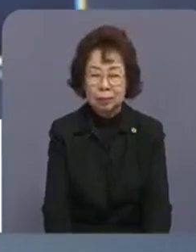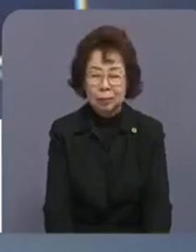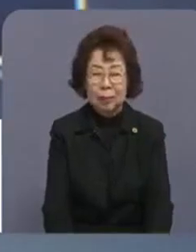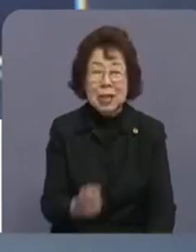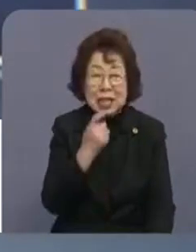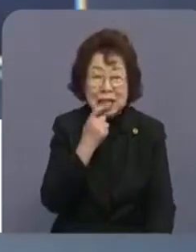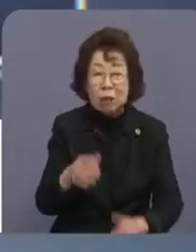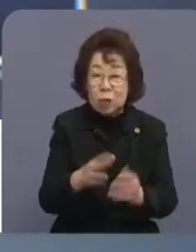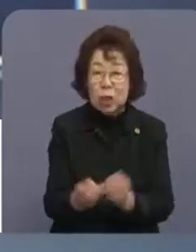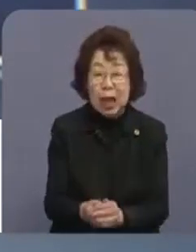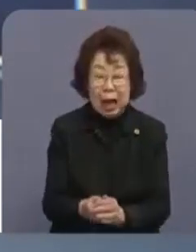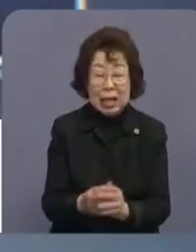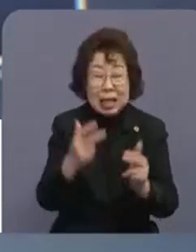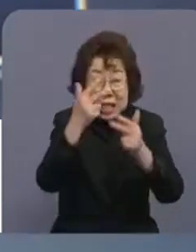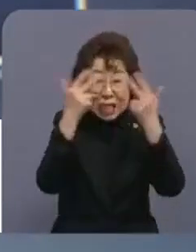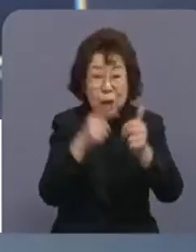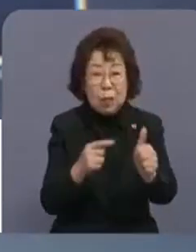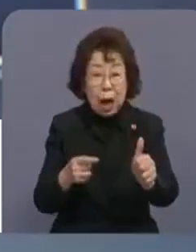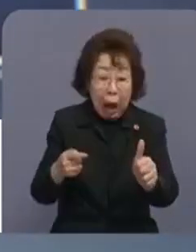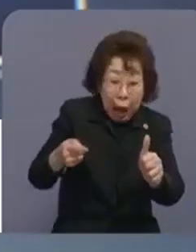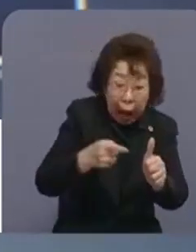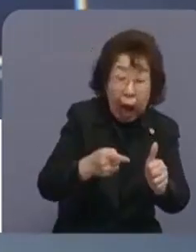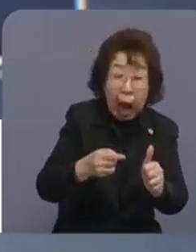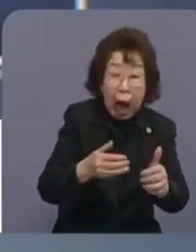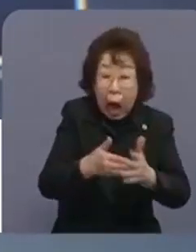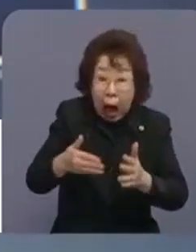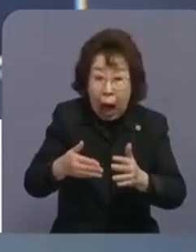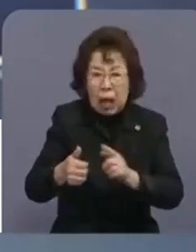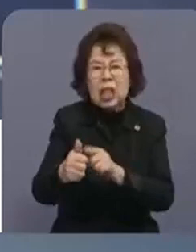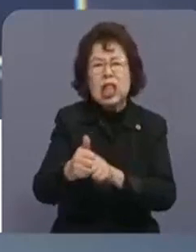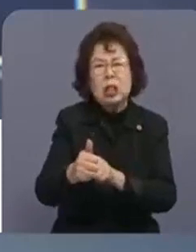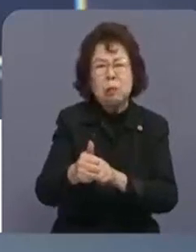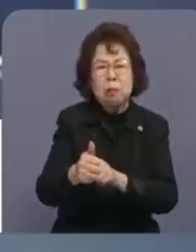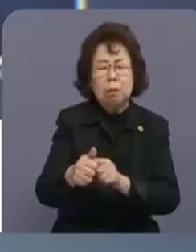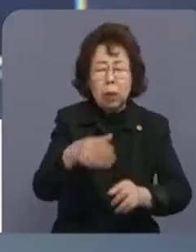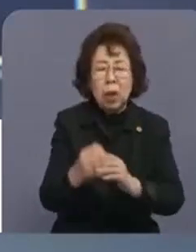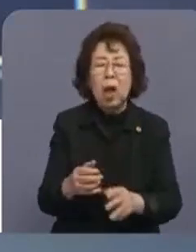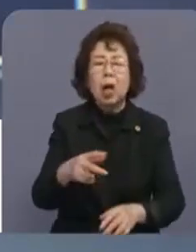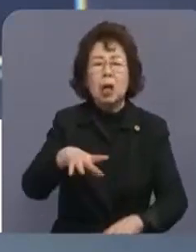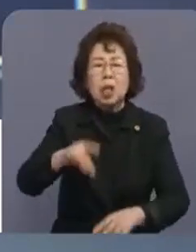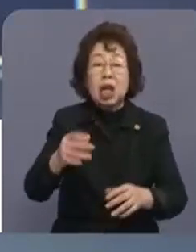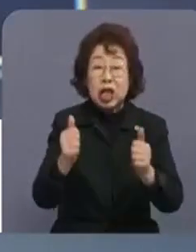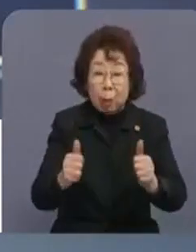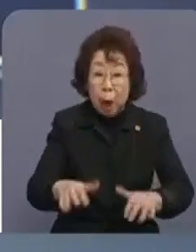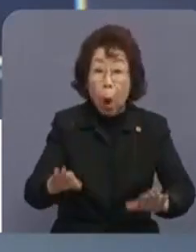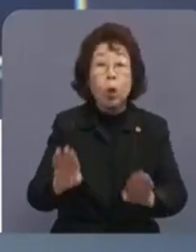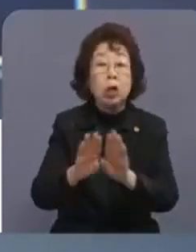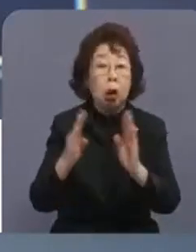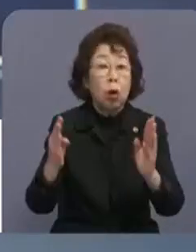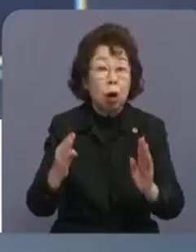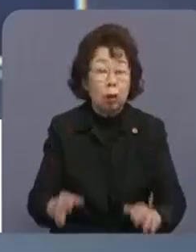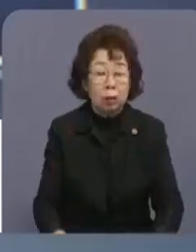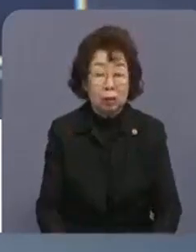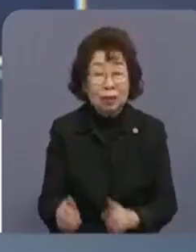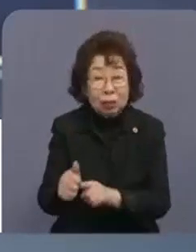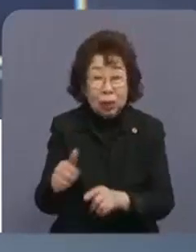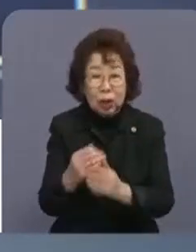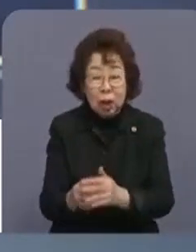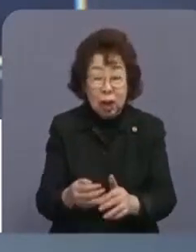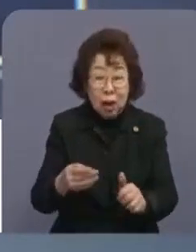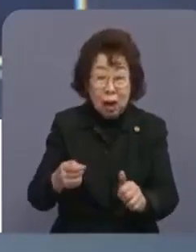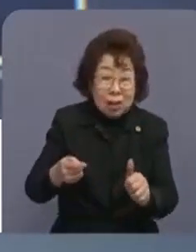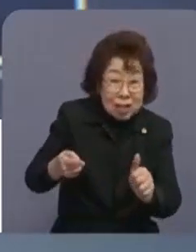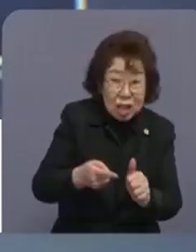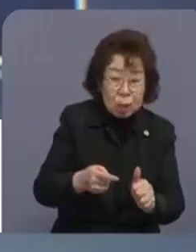더불어민주당 이재명 대표를 흉기로 습격했다 기소된 김모 씨에 대한 첫 재판이 오늘 열렸습니다 김씨는 범행